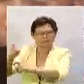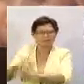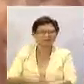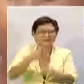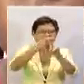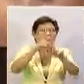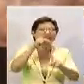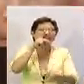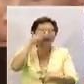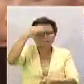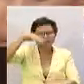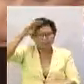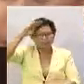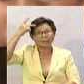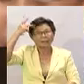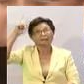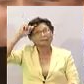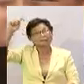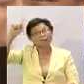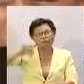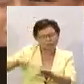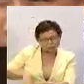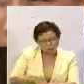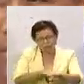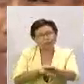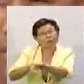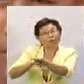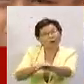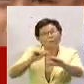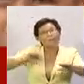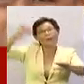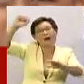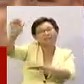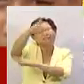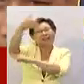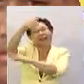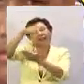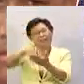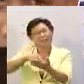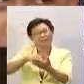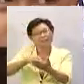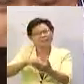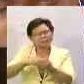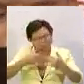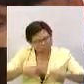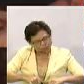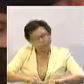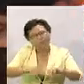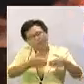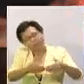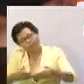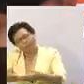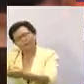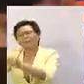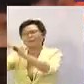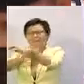Dari Kedah, Perlis, Kelantan, Terengganu, konvoi Kembara Merdeka Jalur Gemilang ini meneruskan perjalanan ke negeri